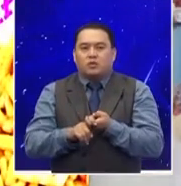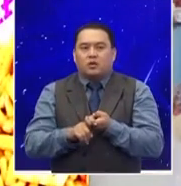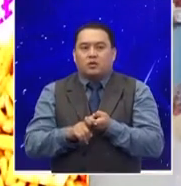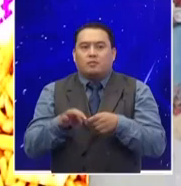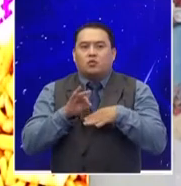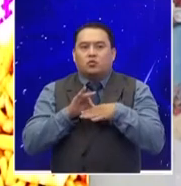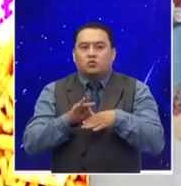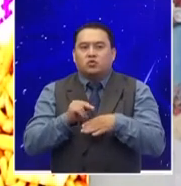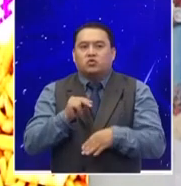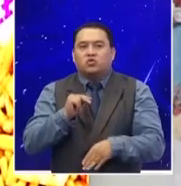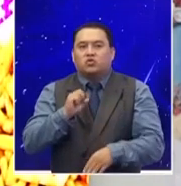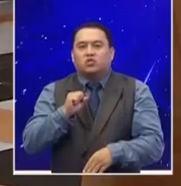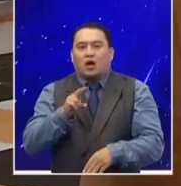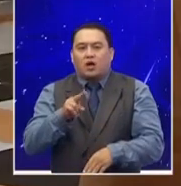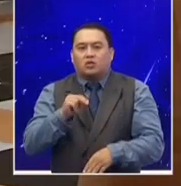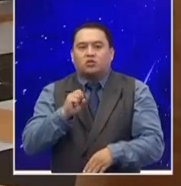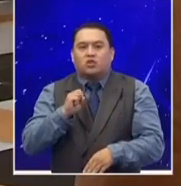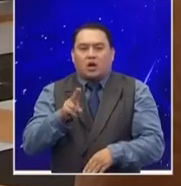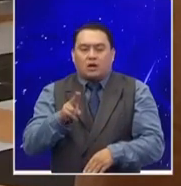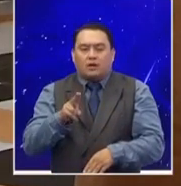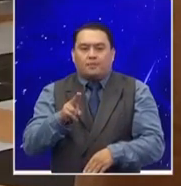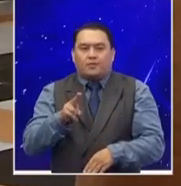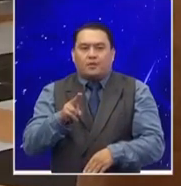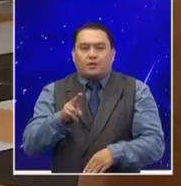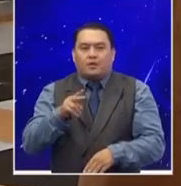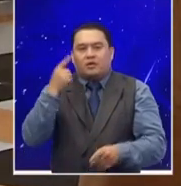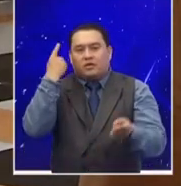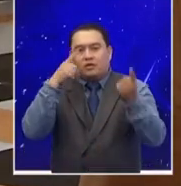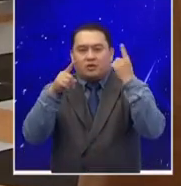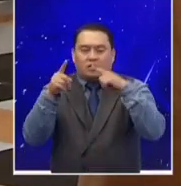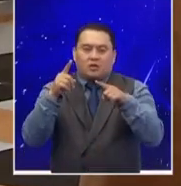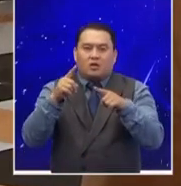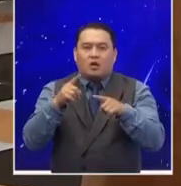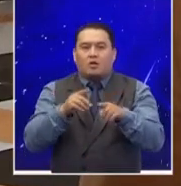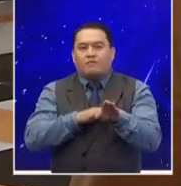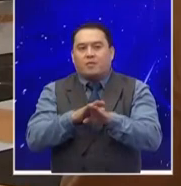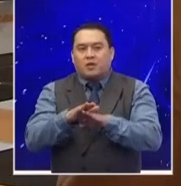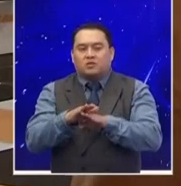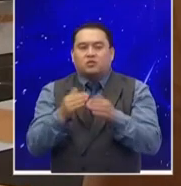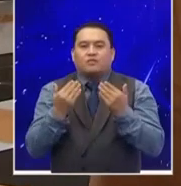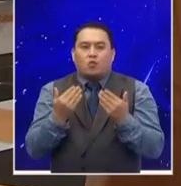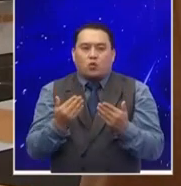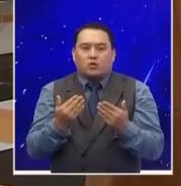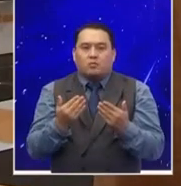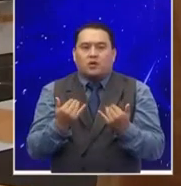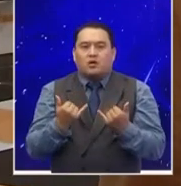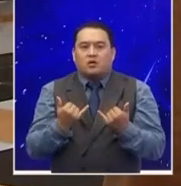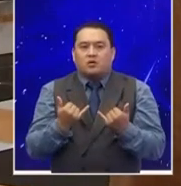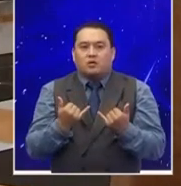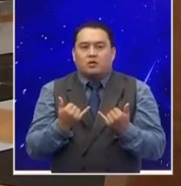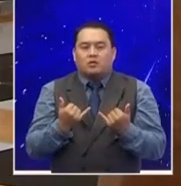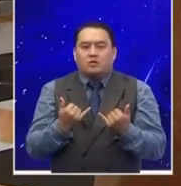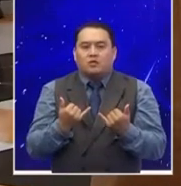явился чак-чак. Идея несколько месяцев витала в воздухе, потом мы решили ее реализовать. И вот сегодня кульминационный